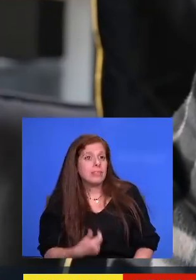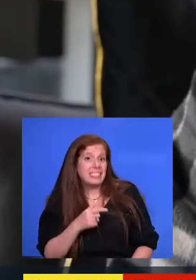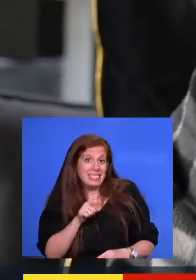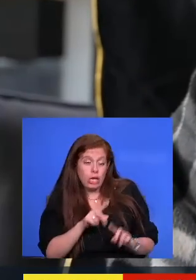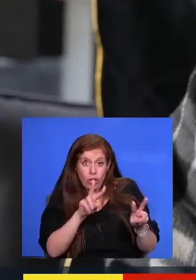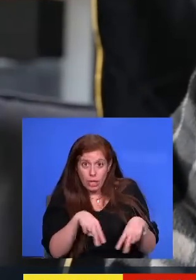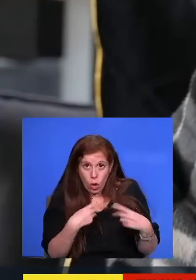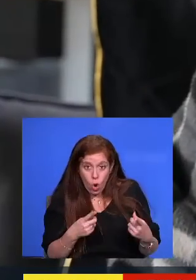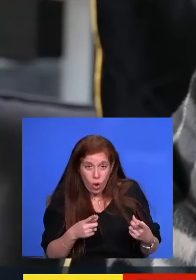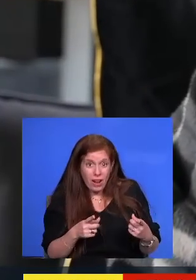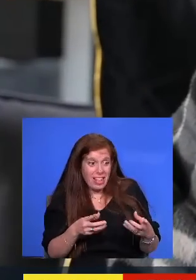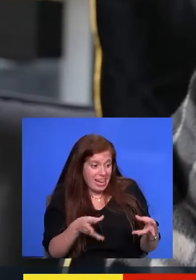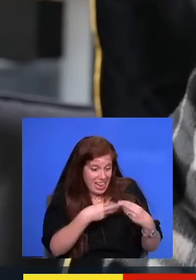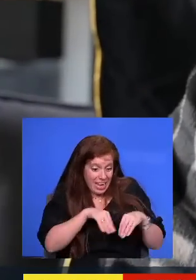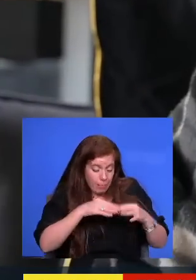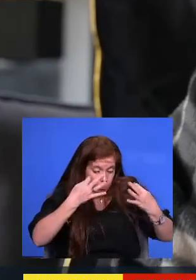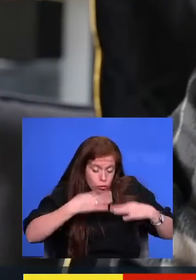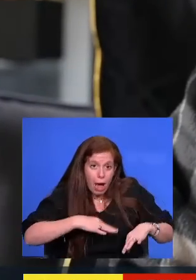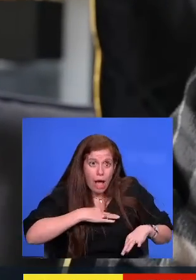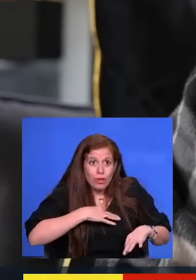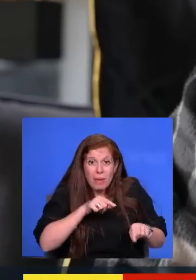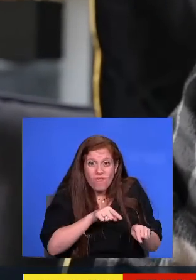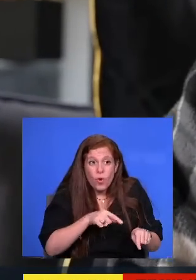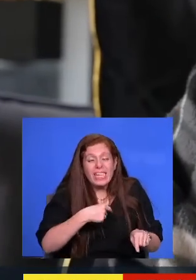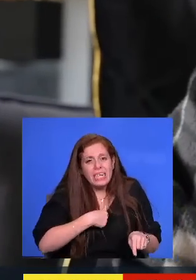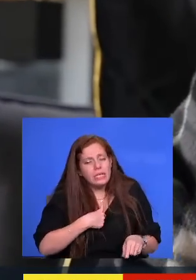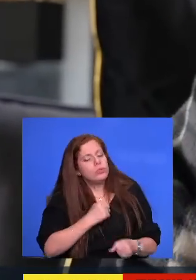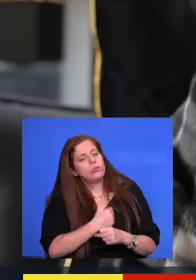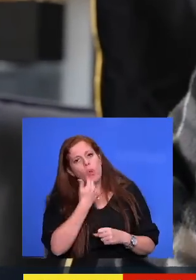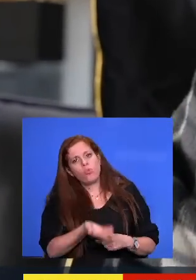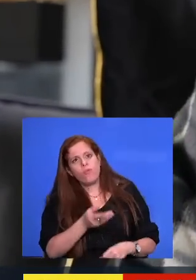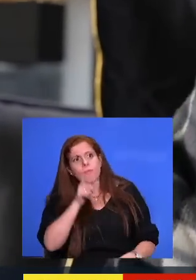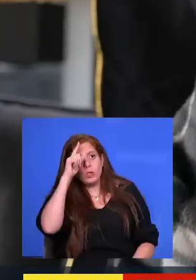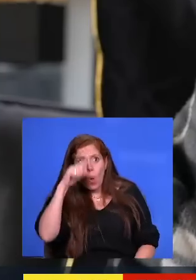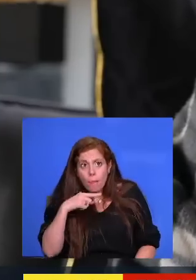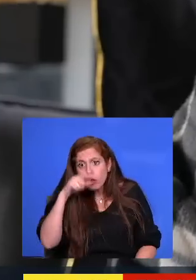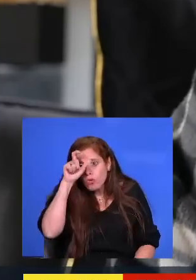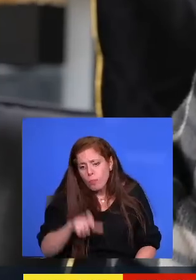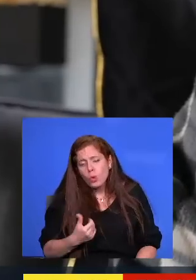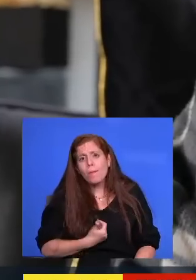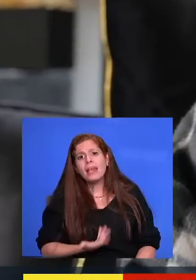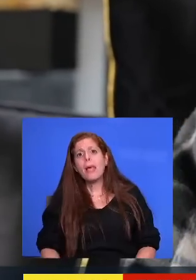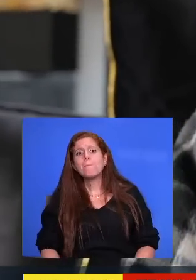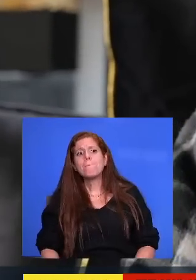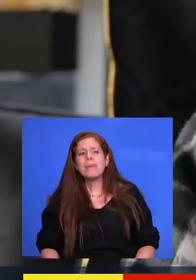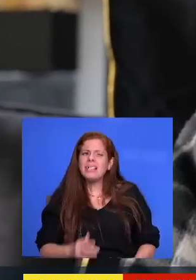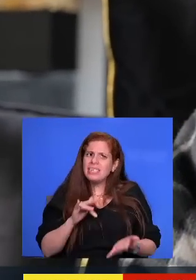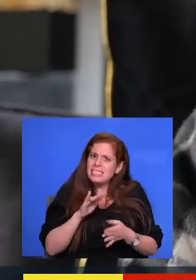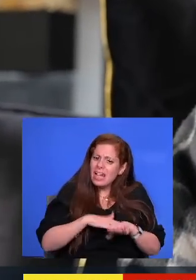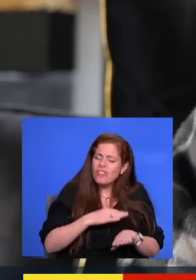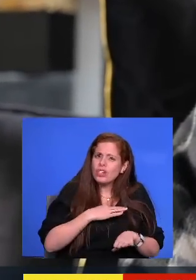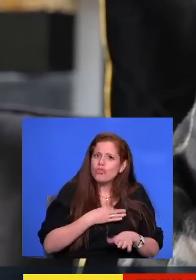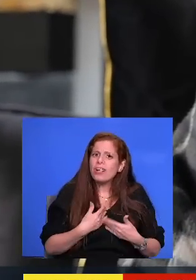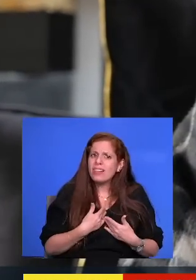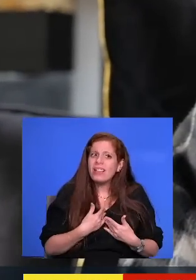לקיים את המשפחה שלי בכבוד, לי זה עושה לא טוב. בתור אבא ובתור בן אדם. כי באיזשהו מקום זה התפקיד שלי.